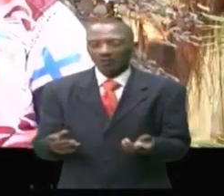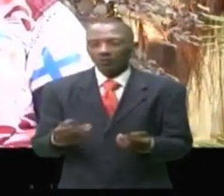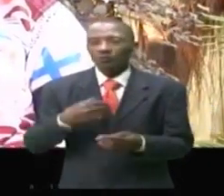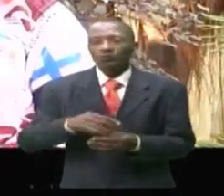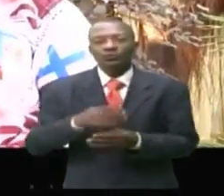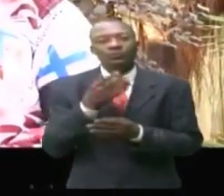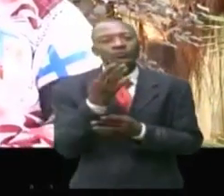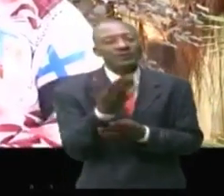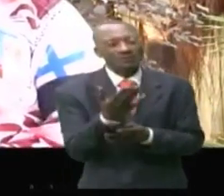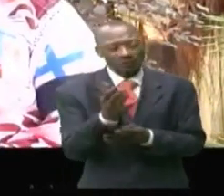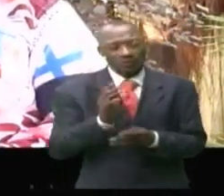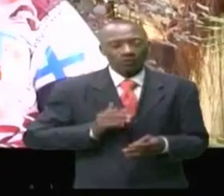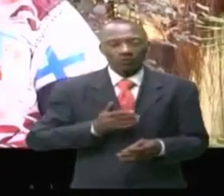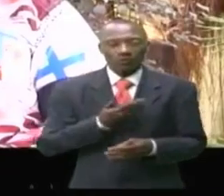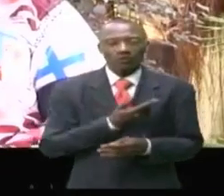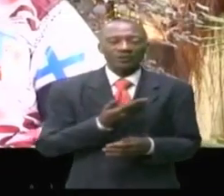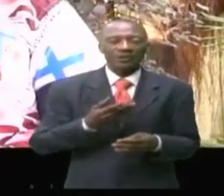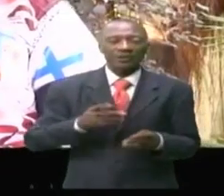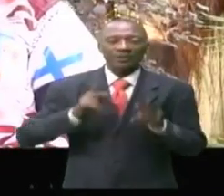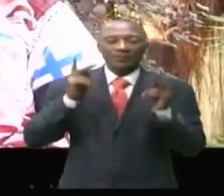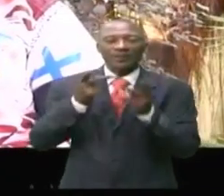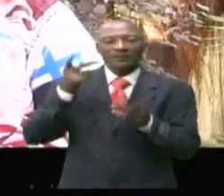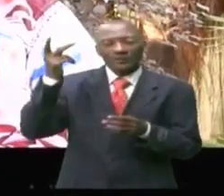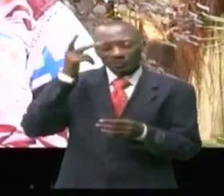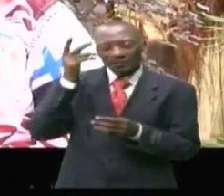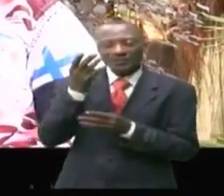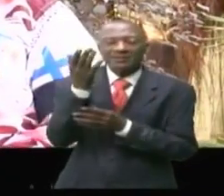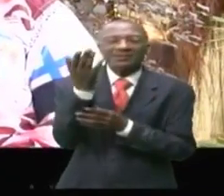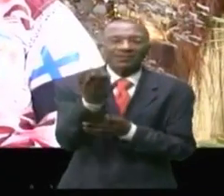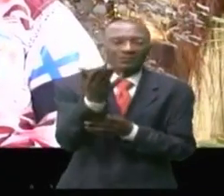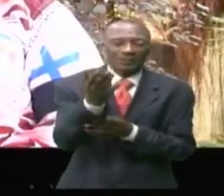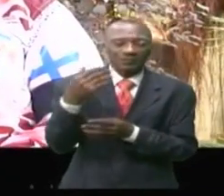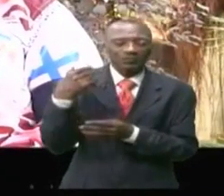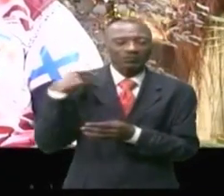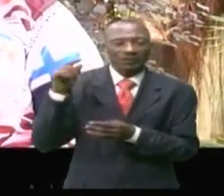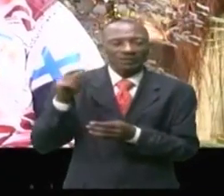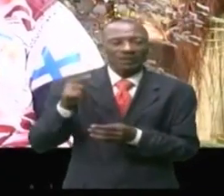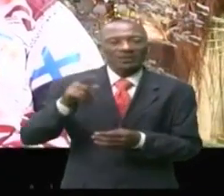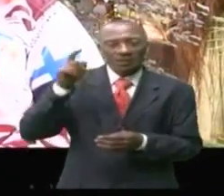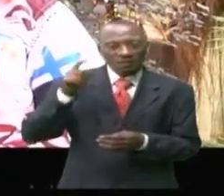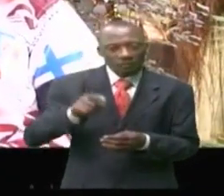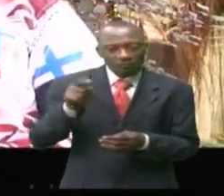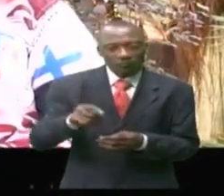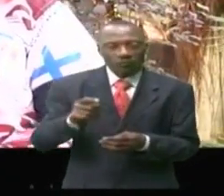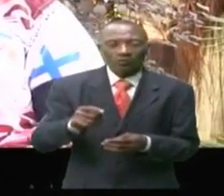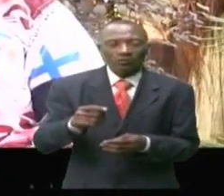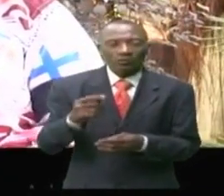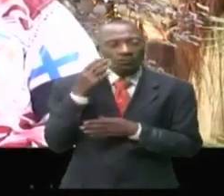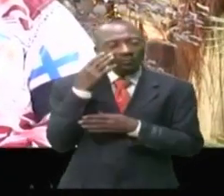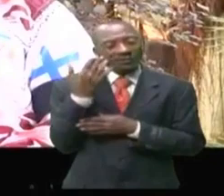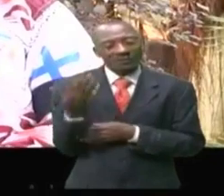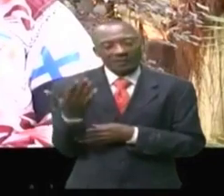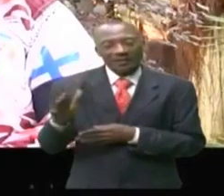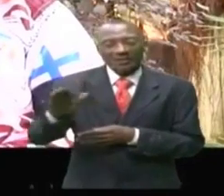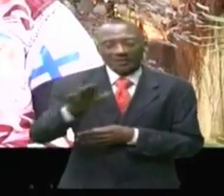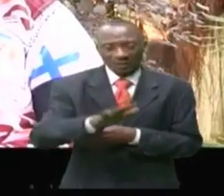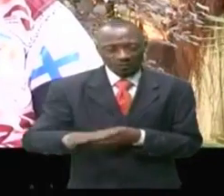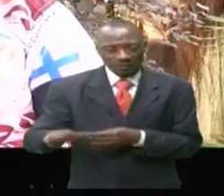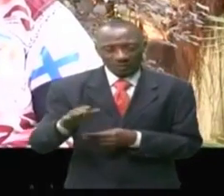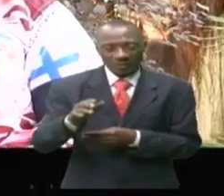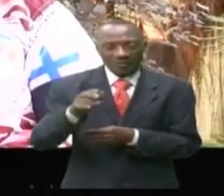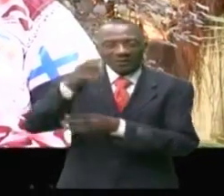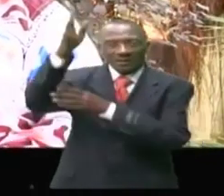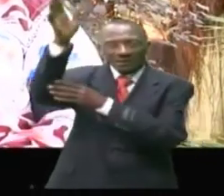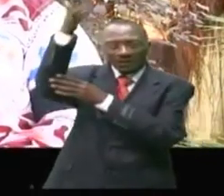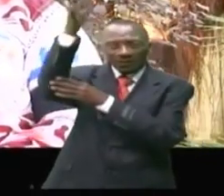L'APTM tient de concert avec la Ligue des 26, province L26 aussi à l'organisation d'une